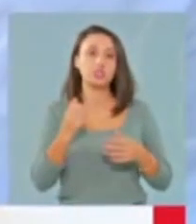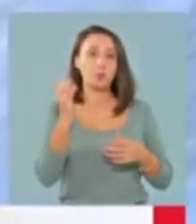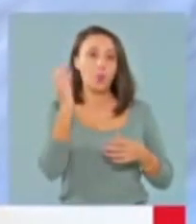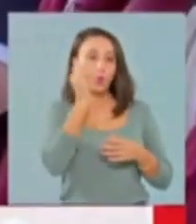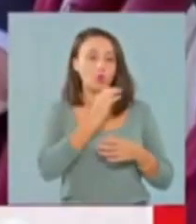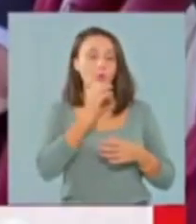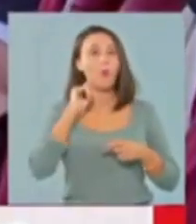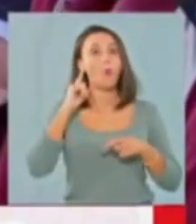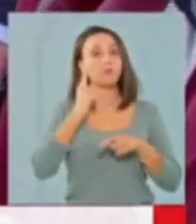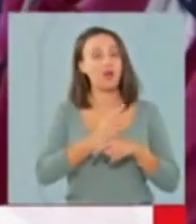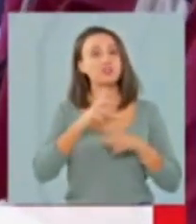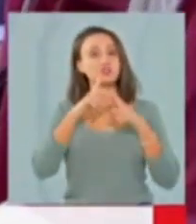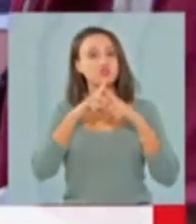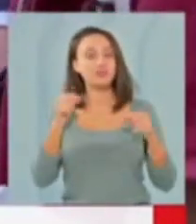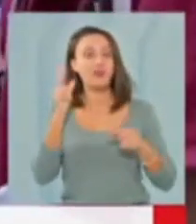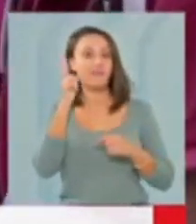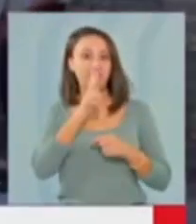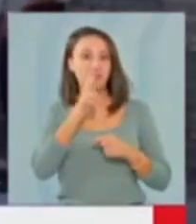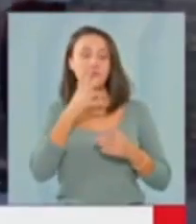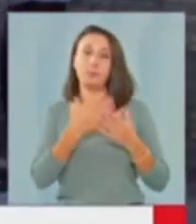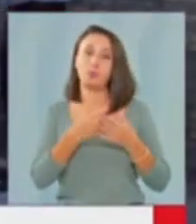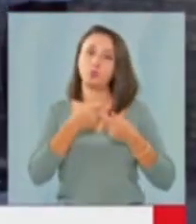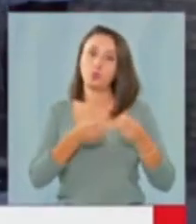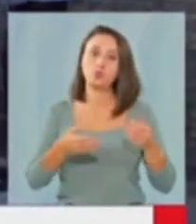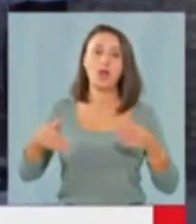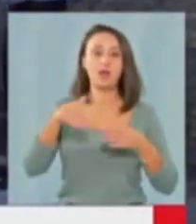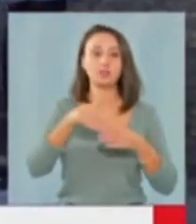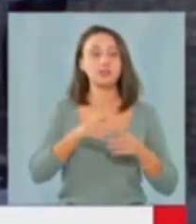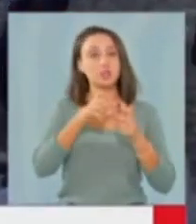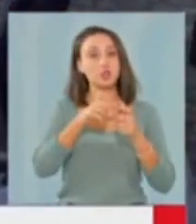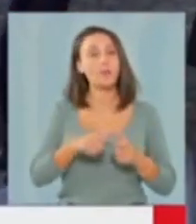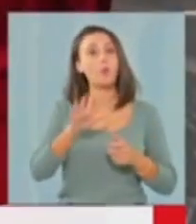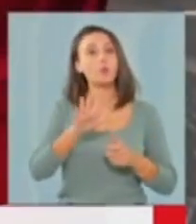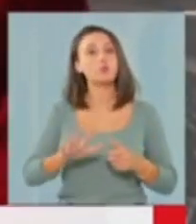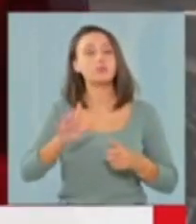octombrie obligativitatea certificatului verde pentru toți angajații din domeniul public și privat